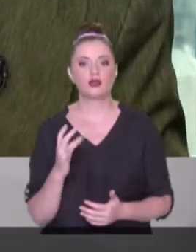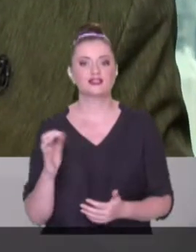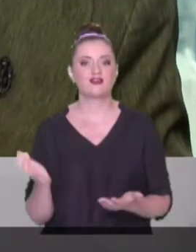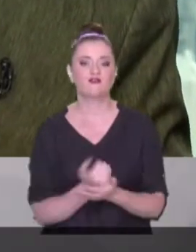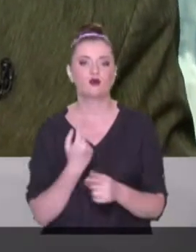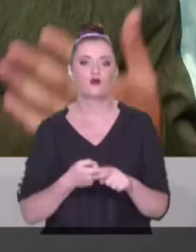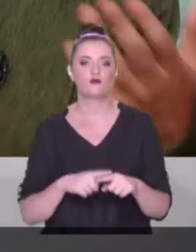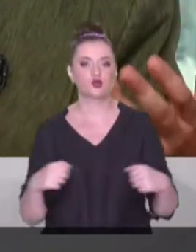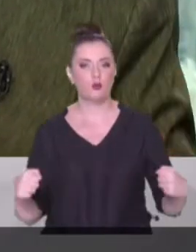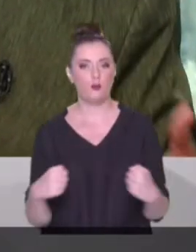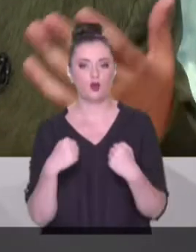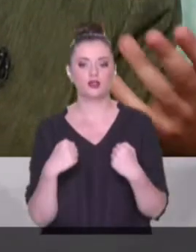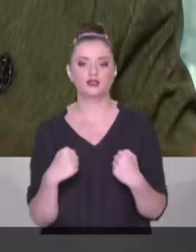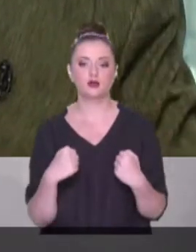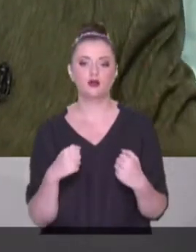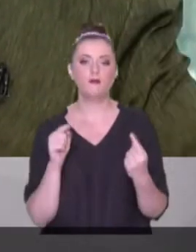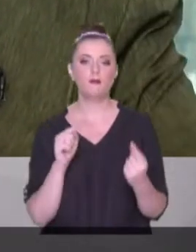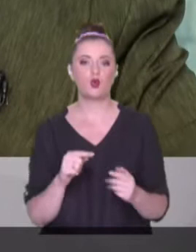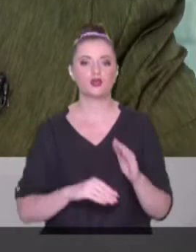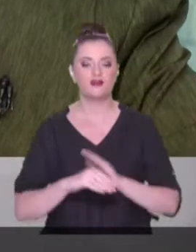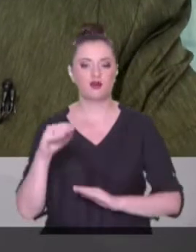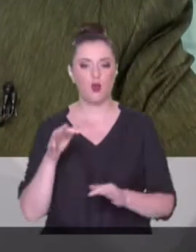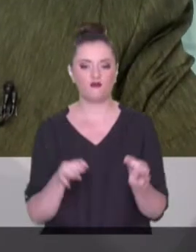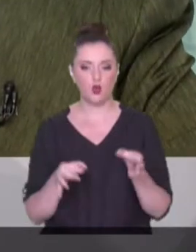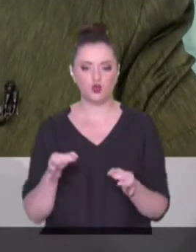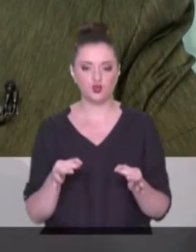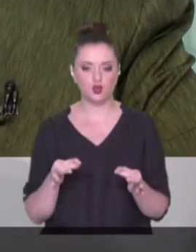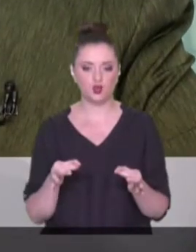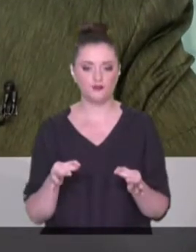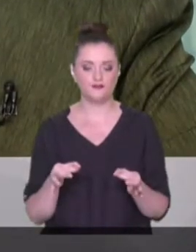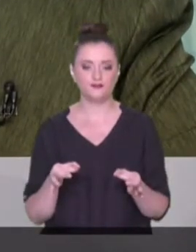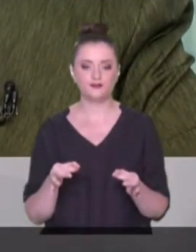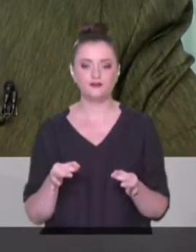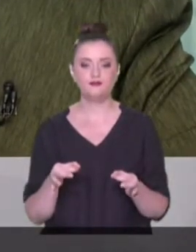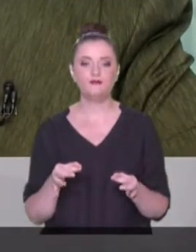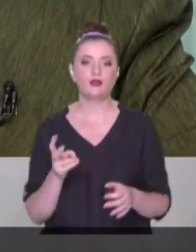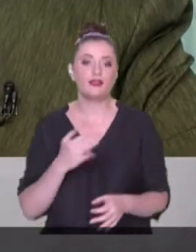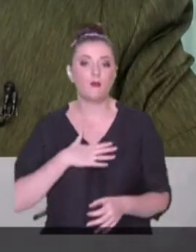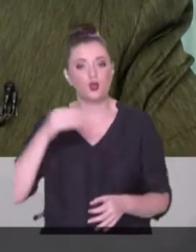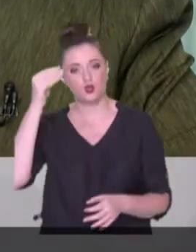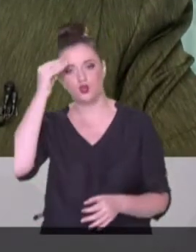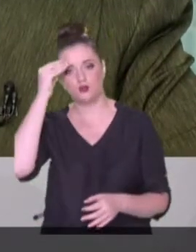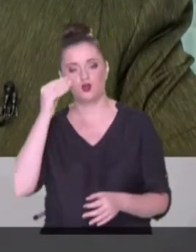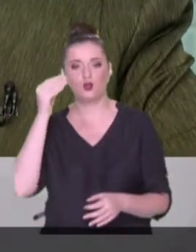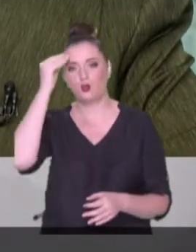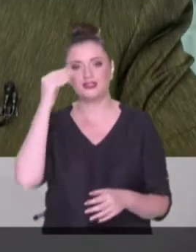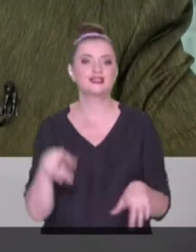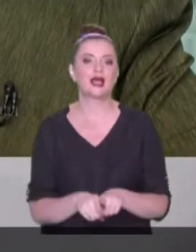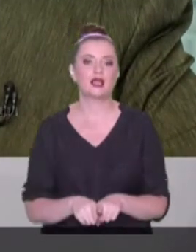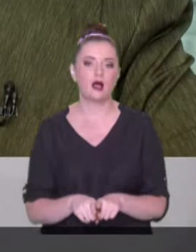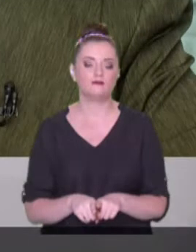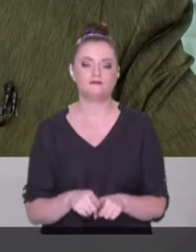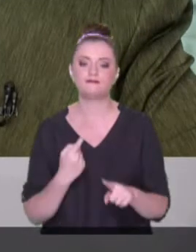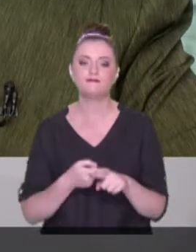цьому протистоянні от проти Верховного суду? Як, ну, на мою думку, позиція така, що